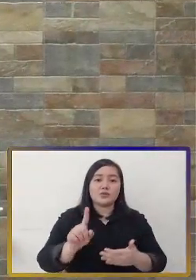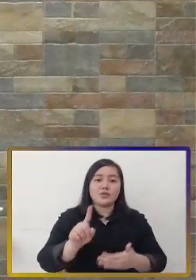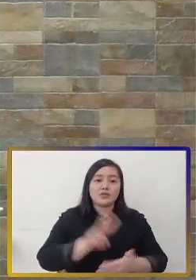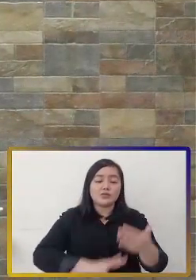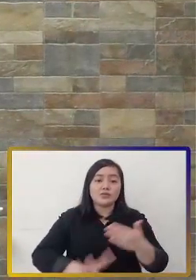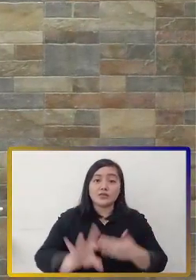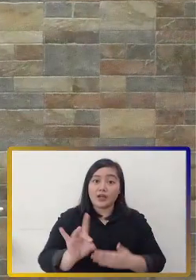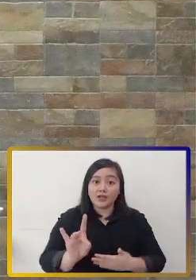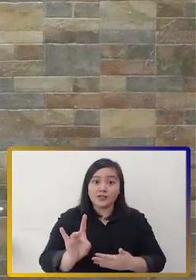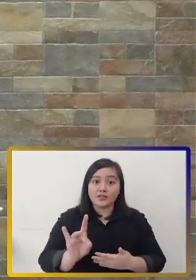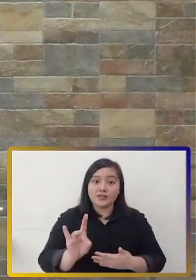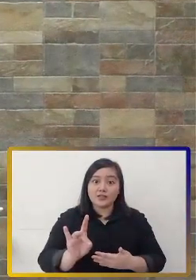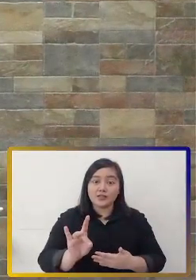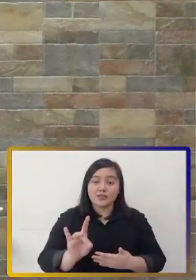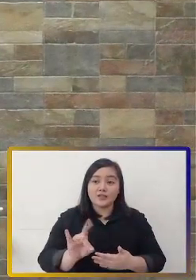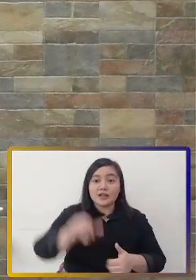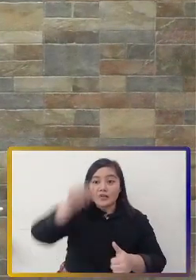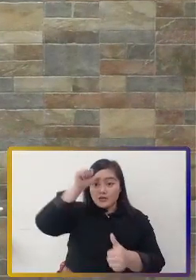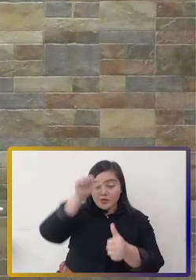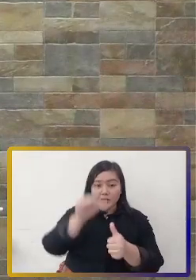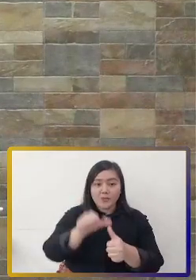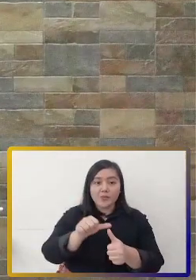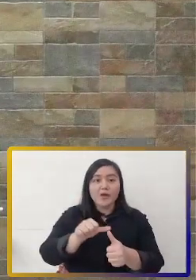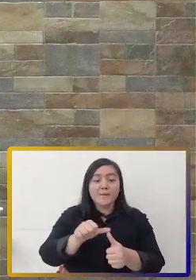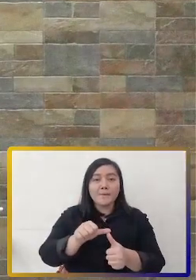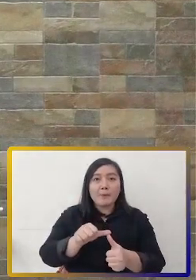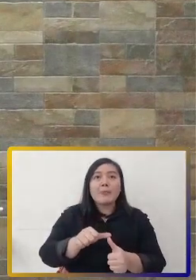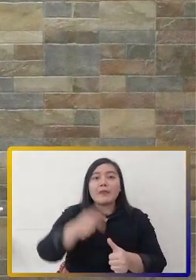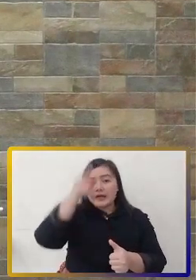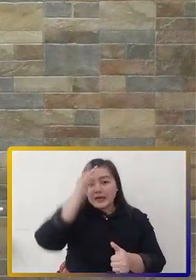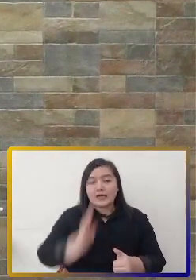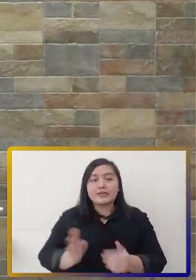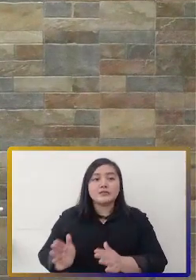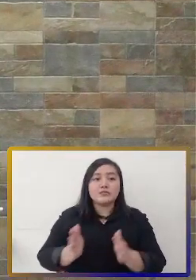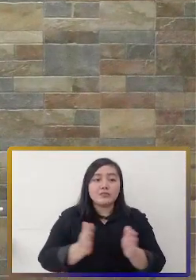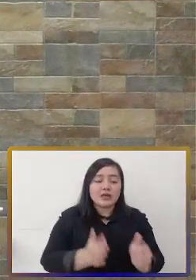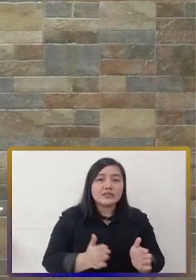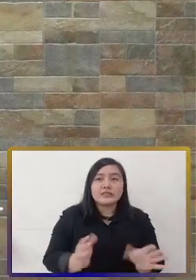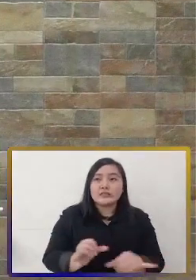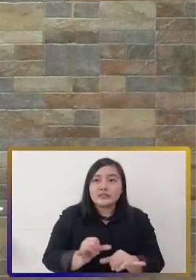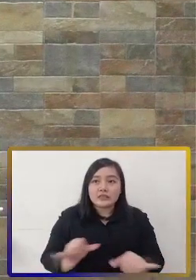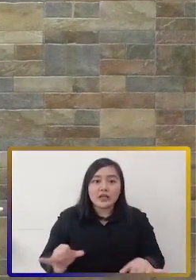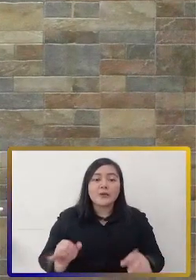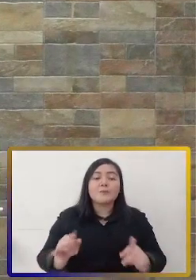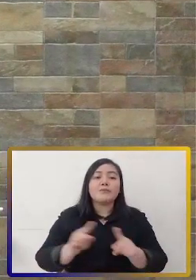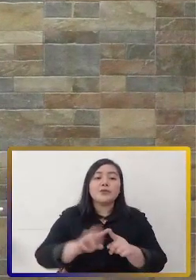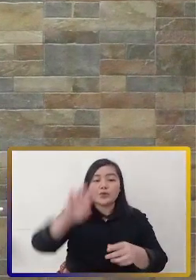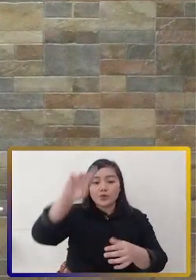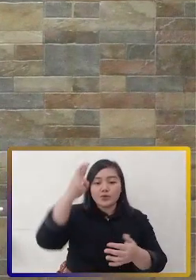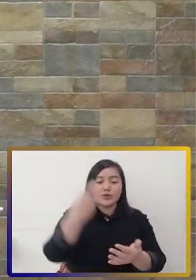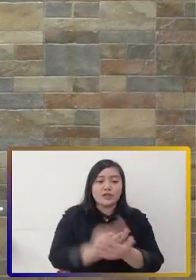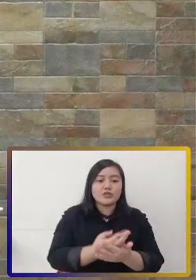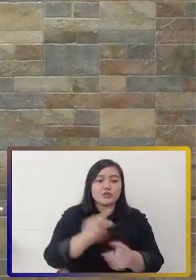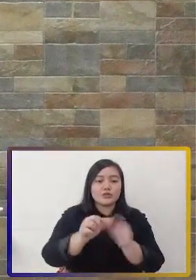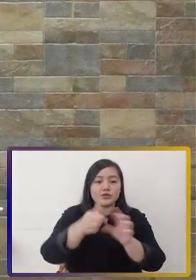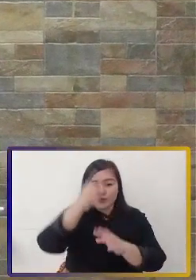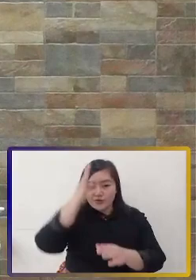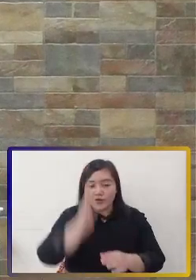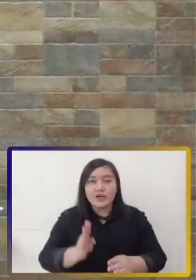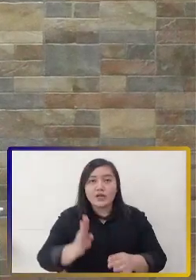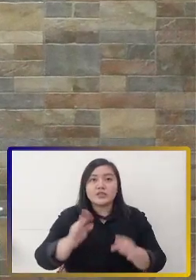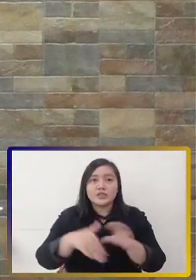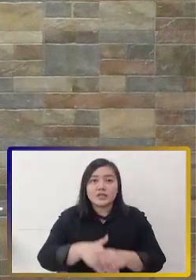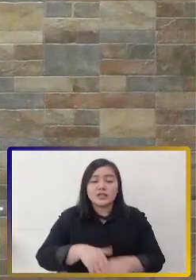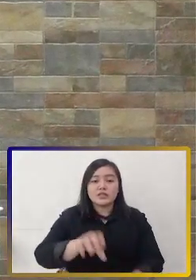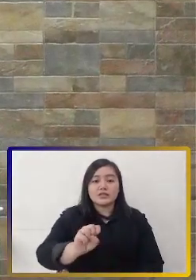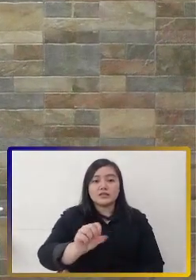Diyos. So para lumaganap doon, in fact, inin nyo po ha, bago pa po natin, para makita nyo lamang po, hindi natin ito mailalayo lagi sa